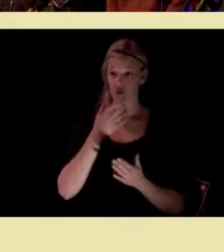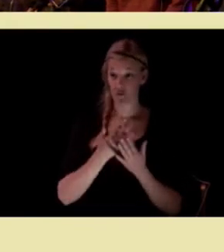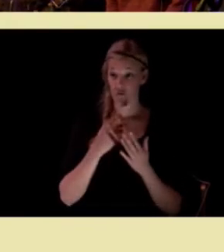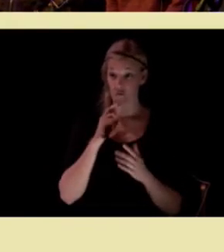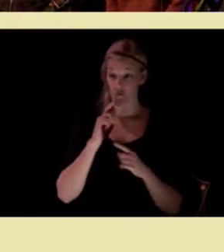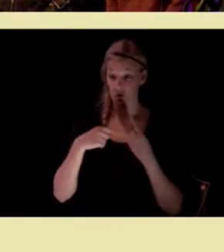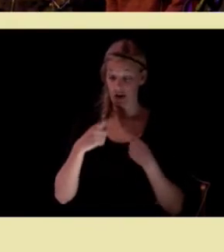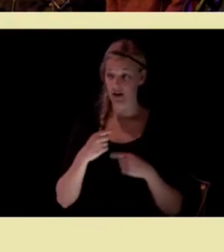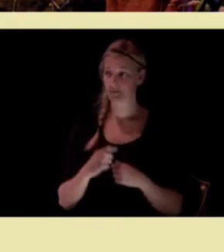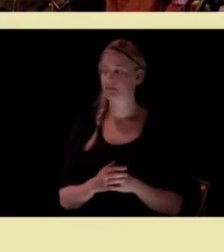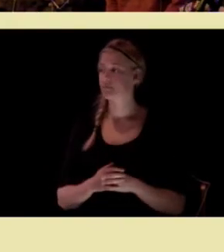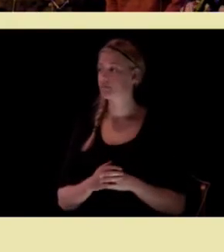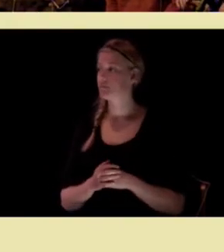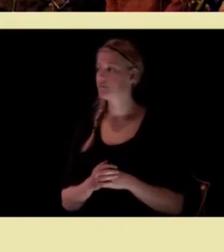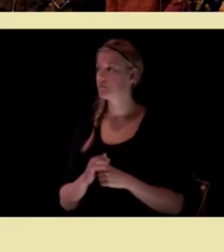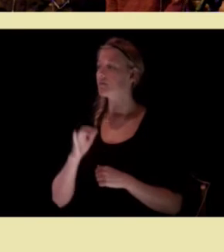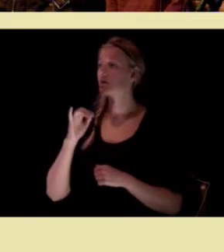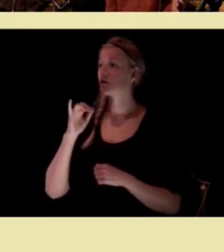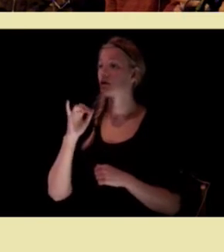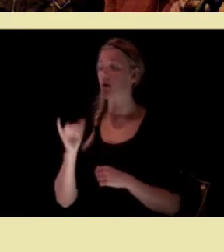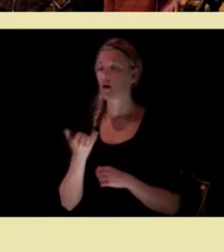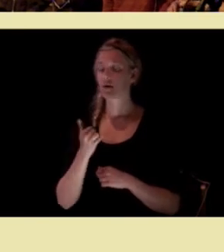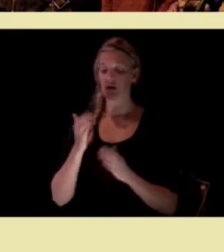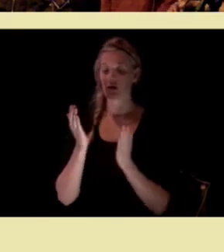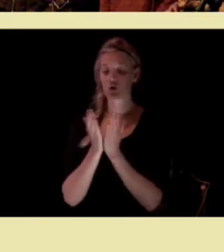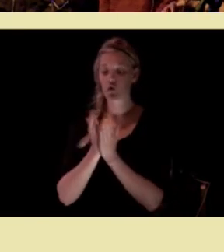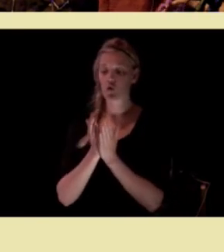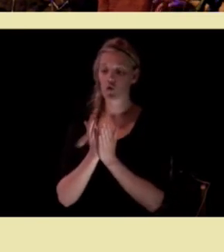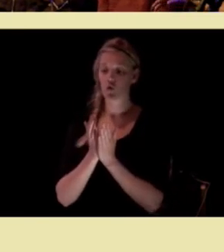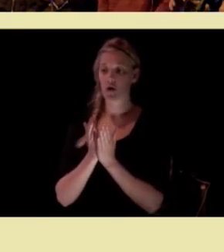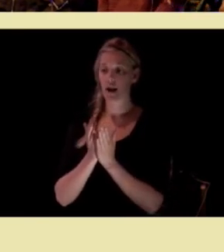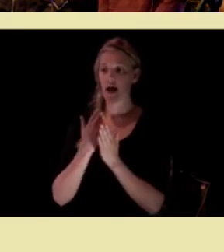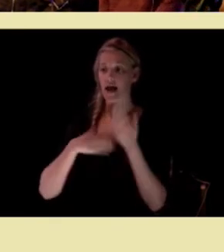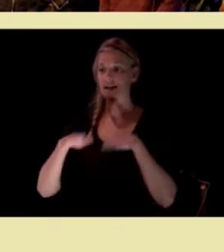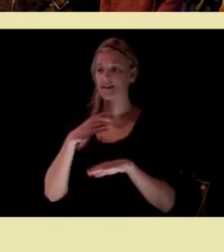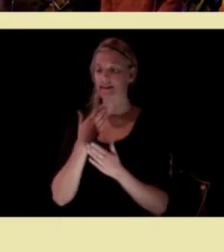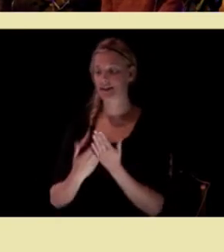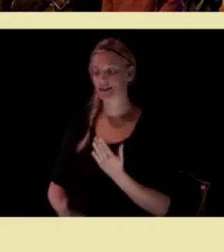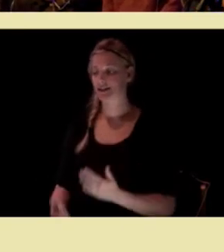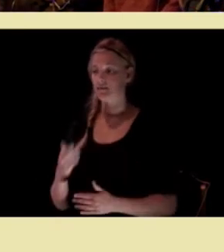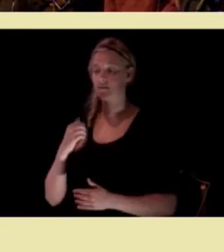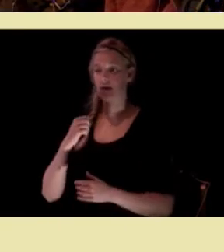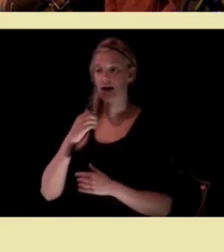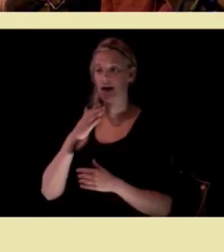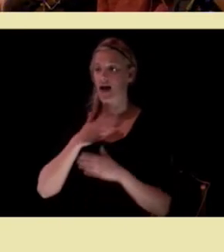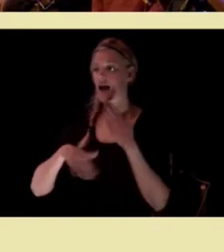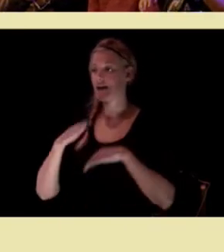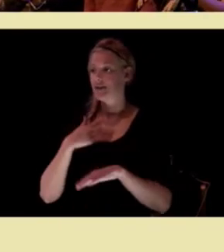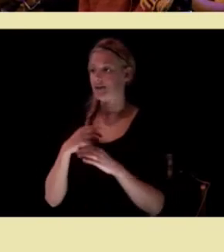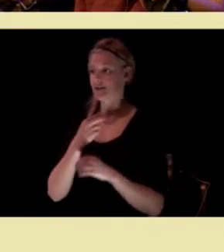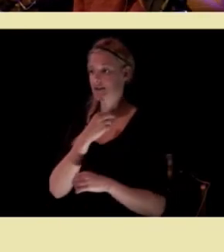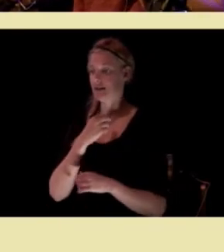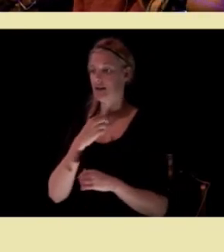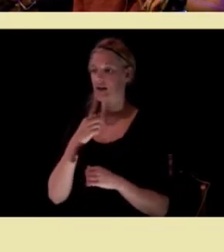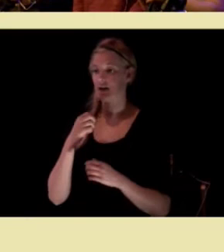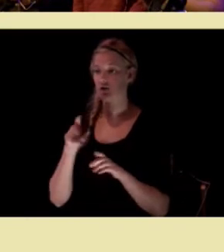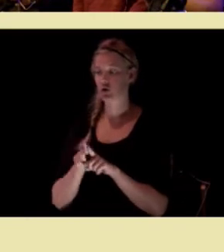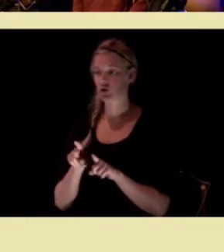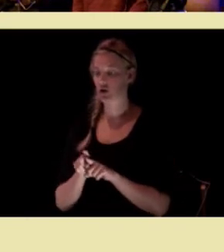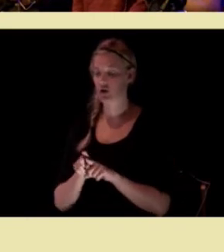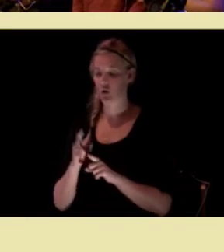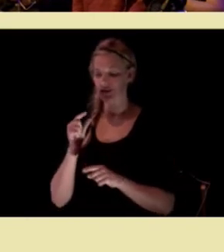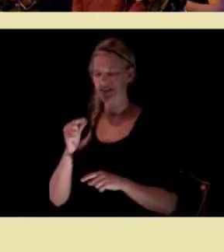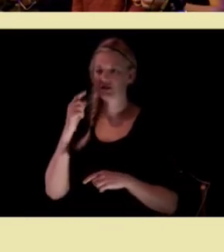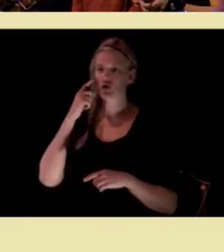fortelt truffet? Det vel skolehelsetjenesten med helsesøster og sånt. Og så bitt litt en psykolog, før jeg